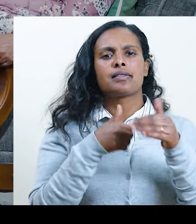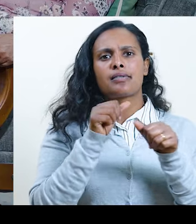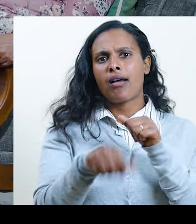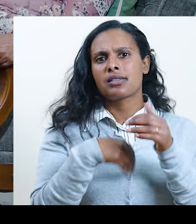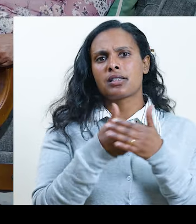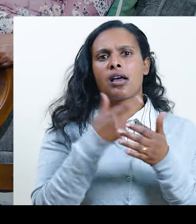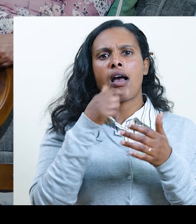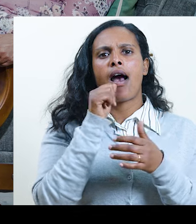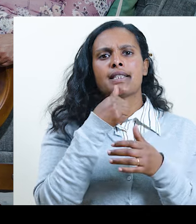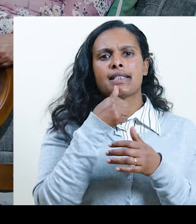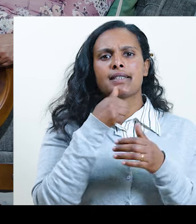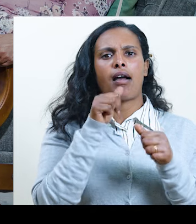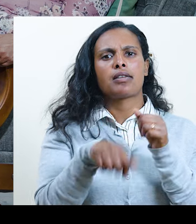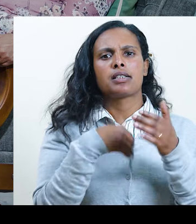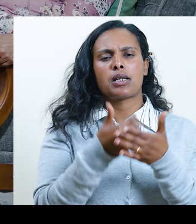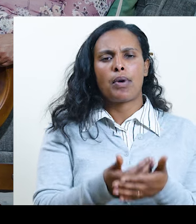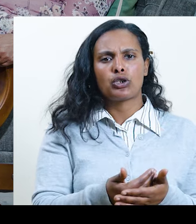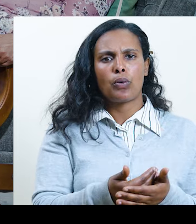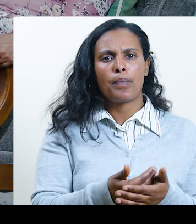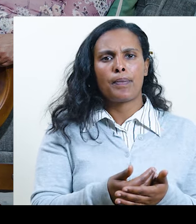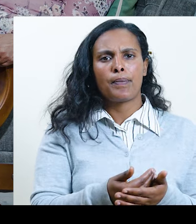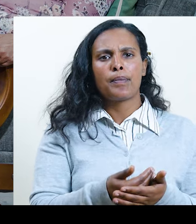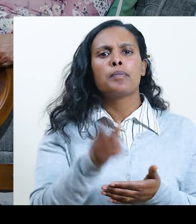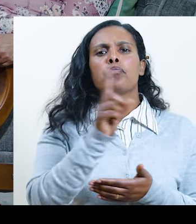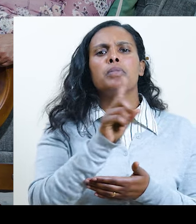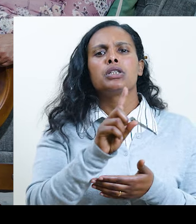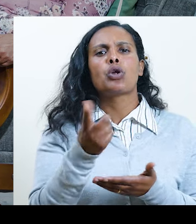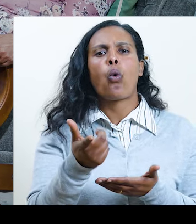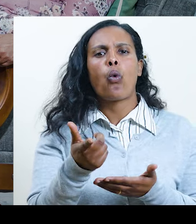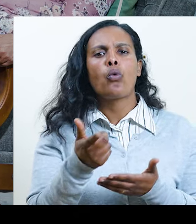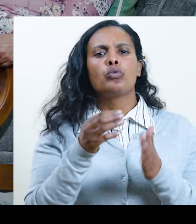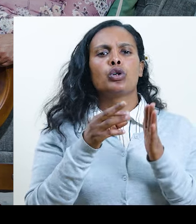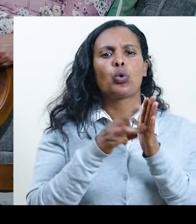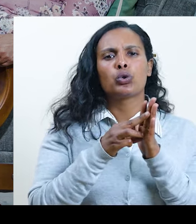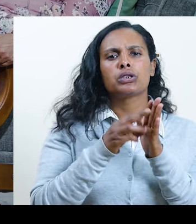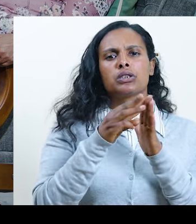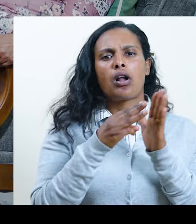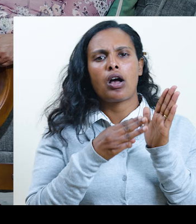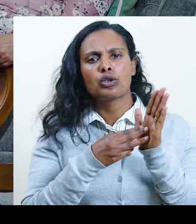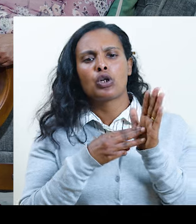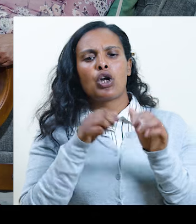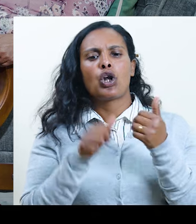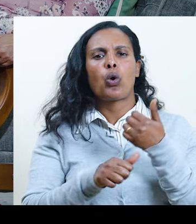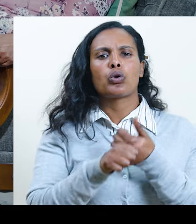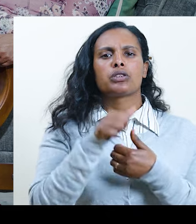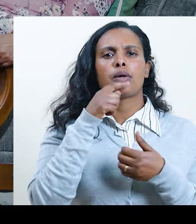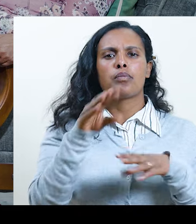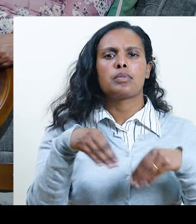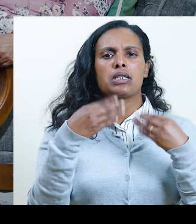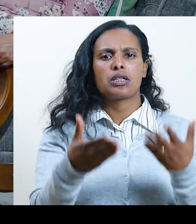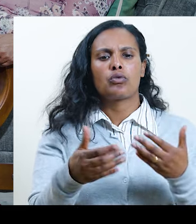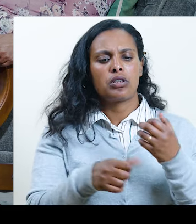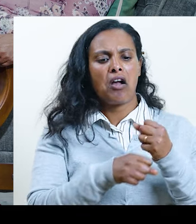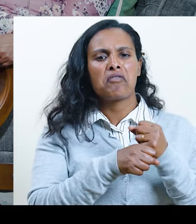ሲደርስባቸው፣ የአሲድ ጥቃት ሲደርስባቸው ምንድን ነው ህጉ፣ ስርዓቱ ለተጎጂ